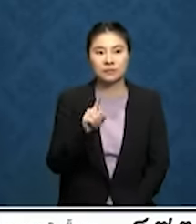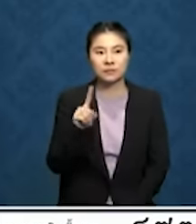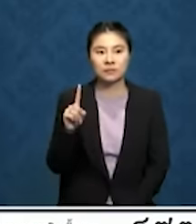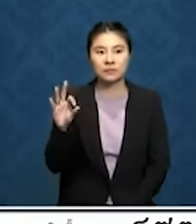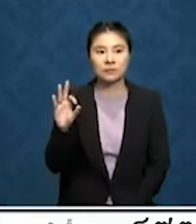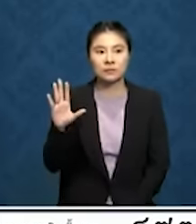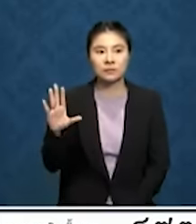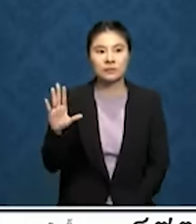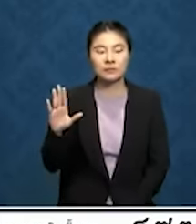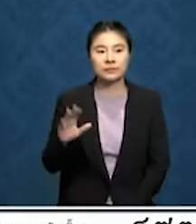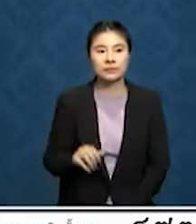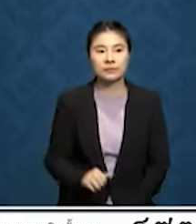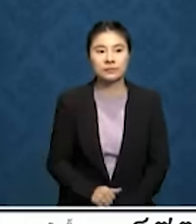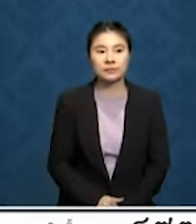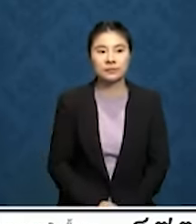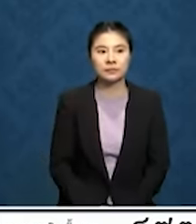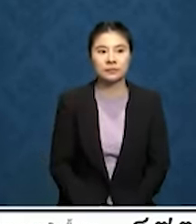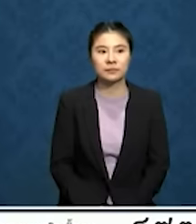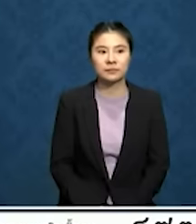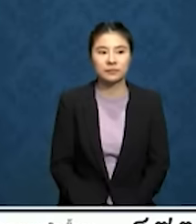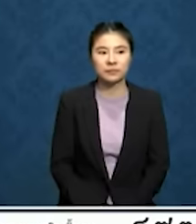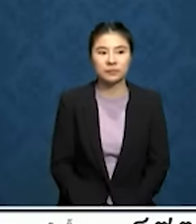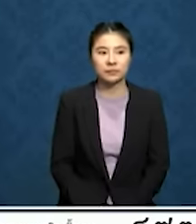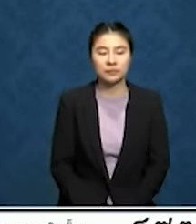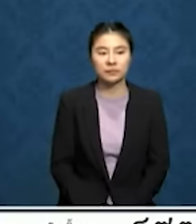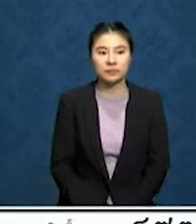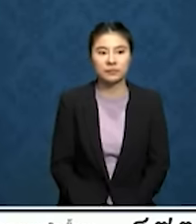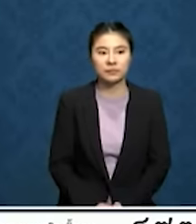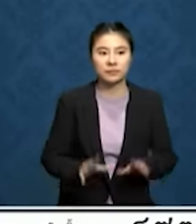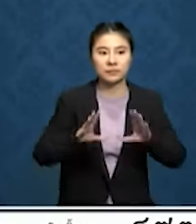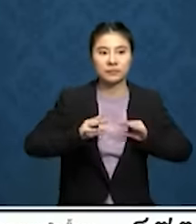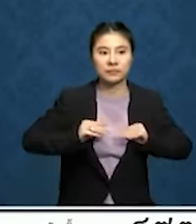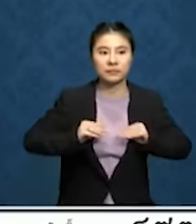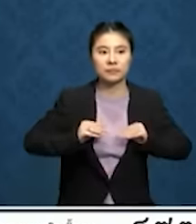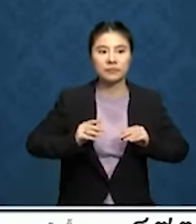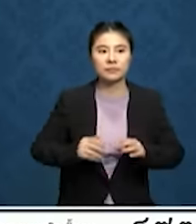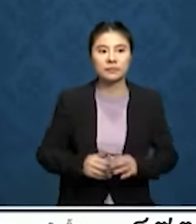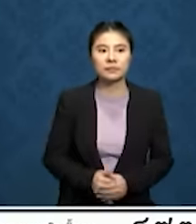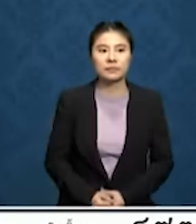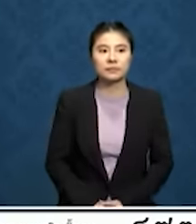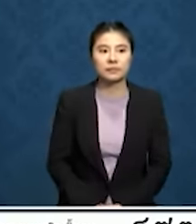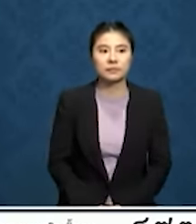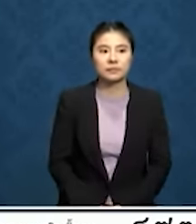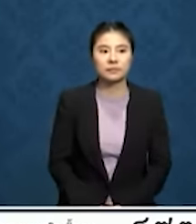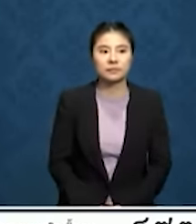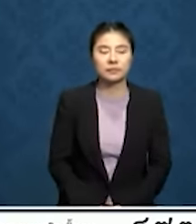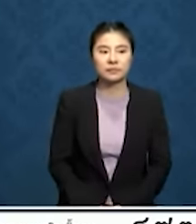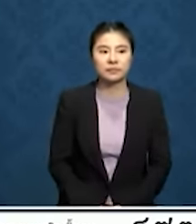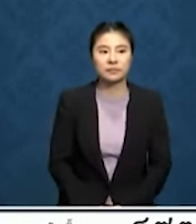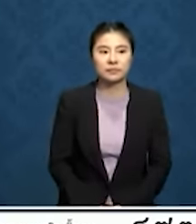195นายบุญแก้วสมวง เห็นชอบครับ